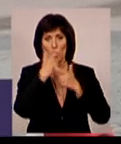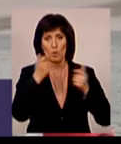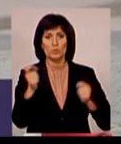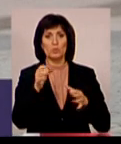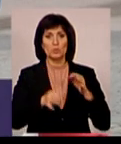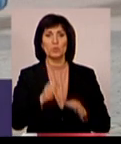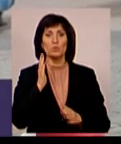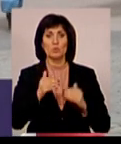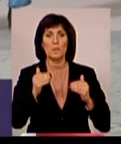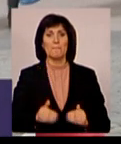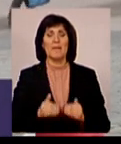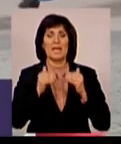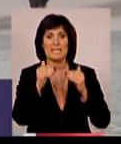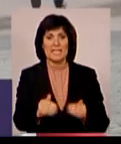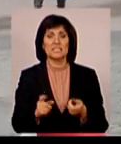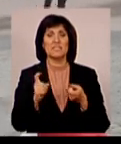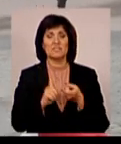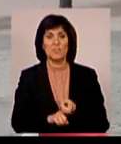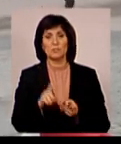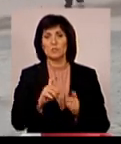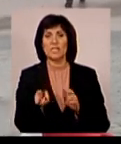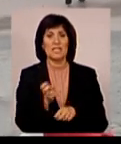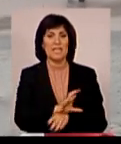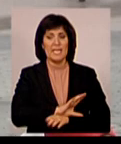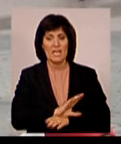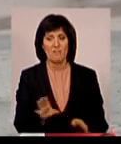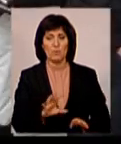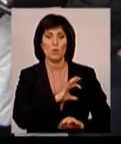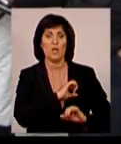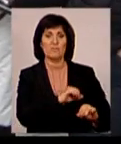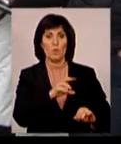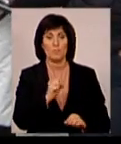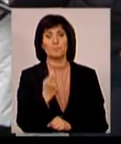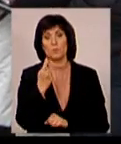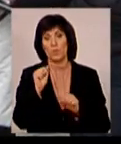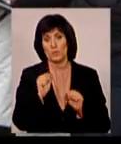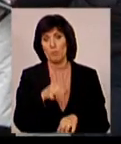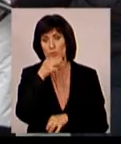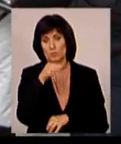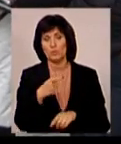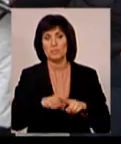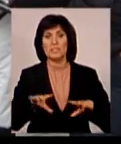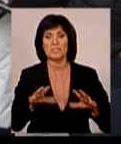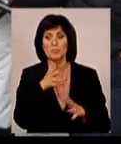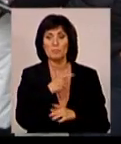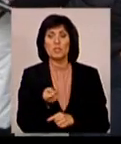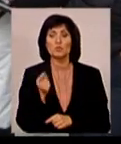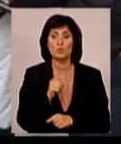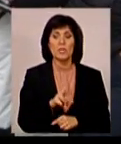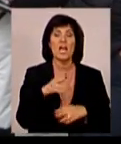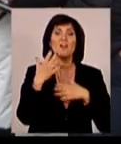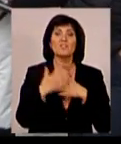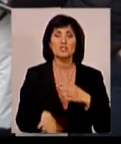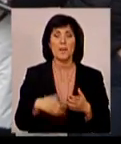що суд буде перенесений у зв'язку з неявкою адвоката. Одне можу сказати, що це сталося під час того, як